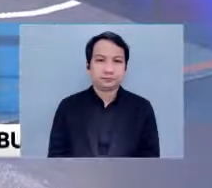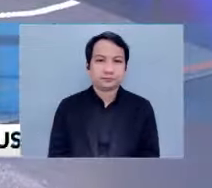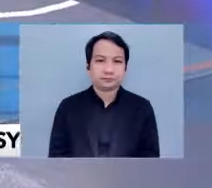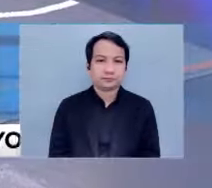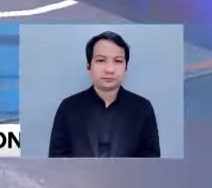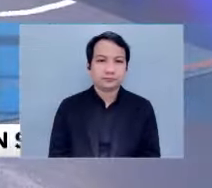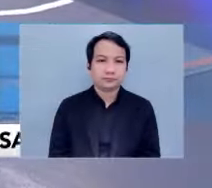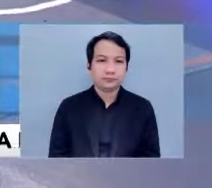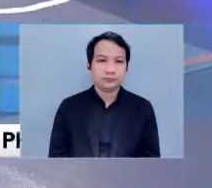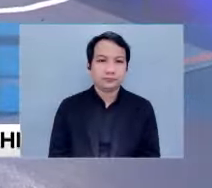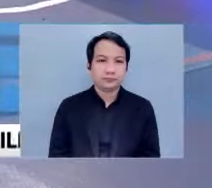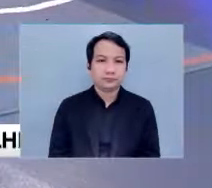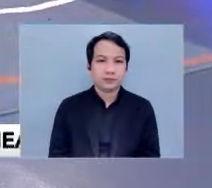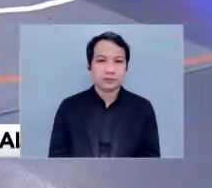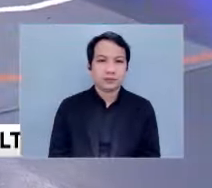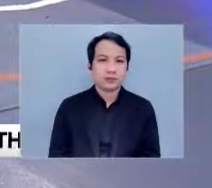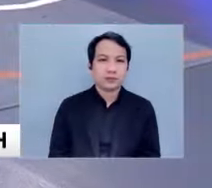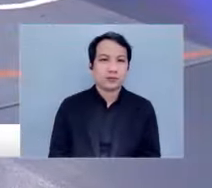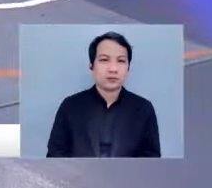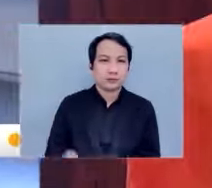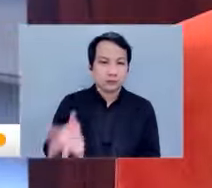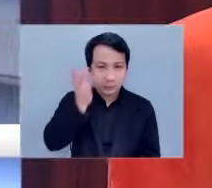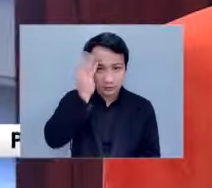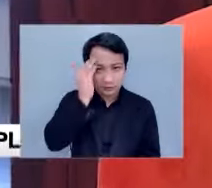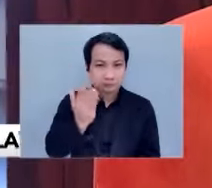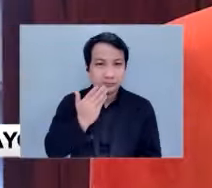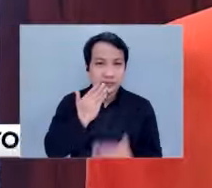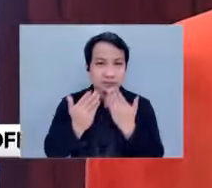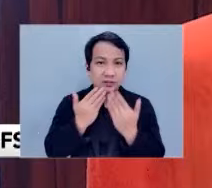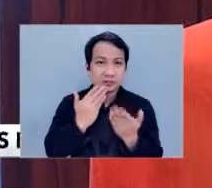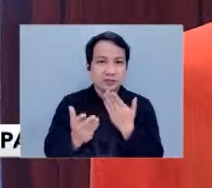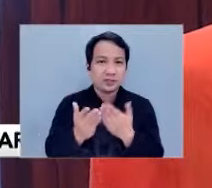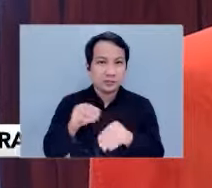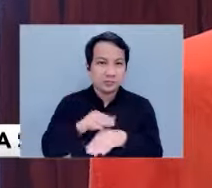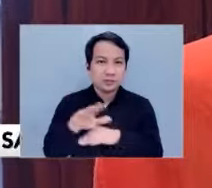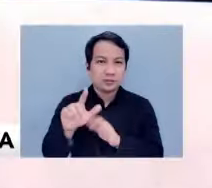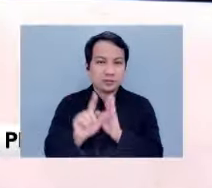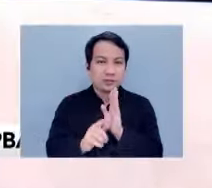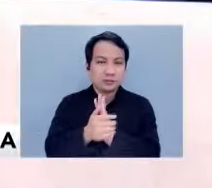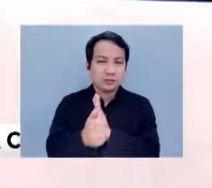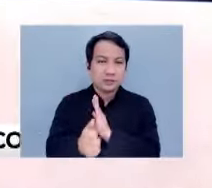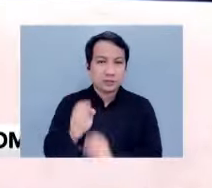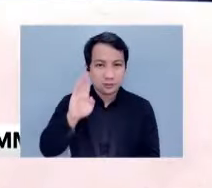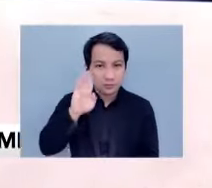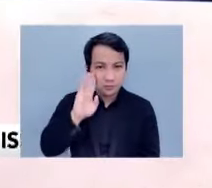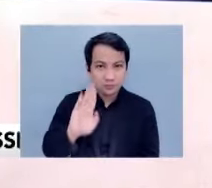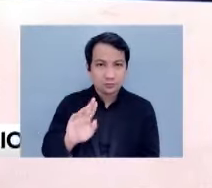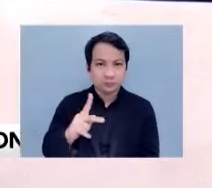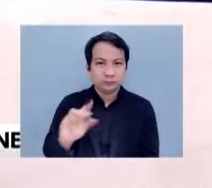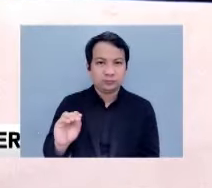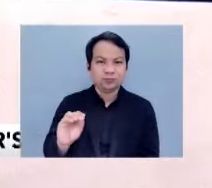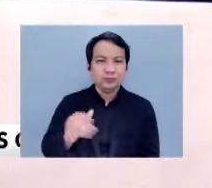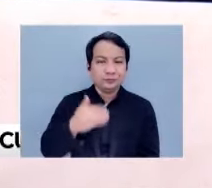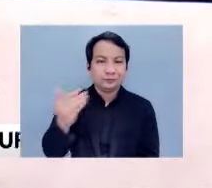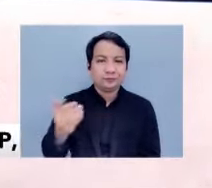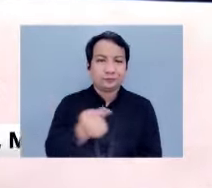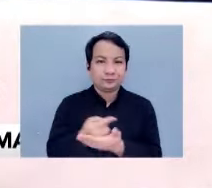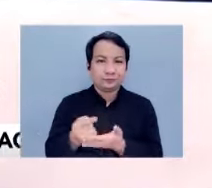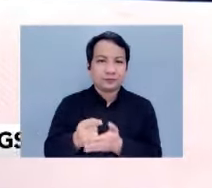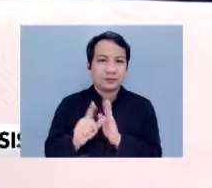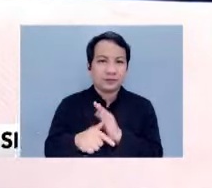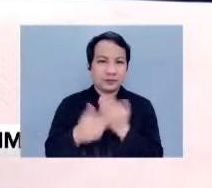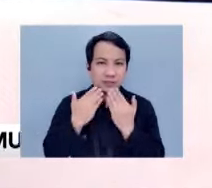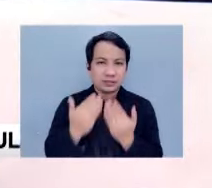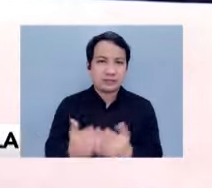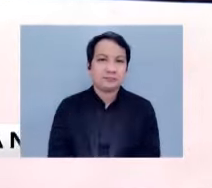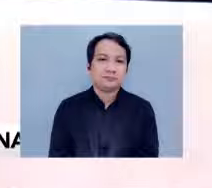today. Maraming salamat muli sa ating payong legal expert, Attorney Buco de la Cruz. Hanggang sa susunod ulit, Attorney. Maraming salamat. Thank you,